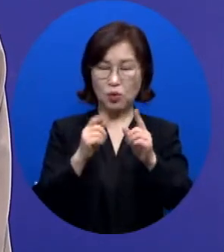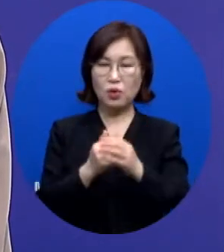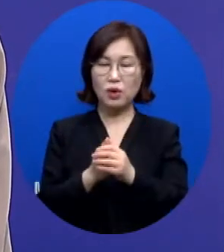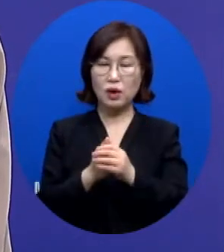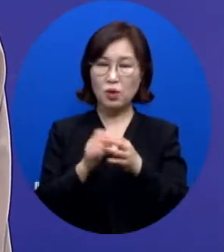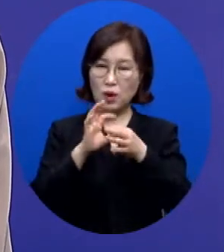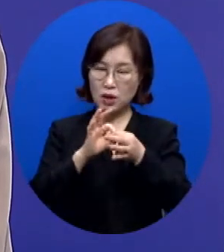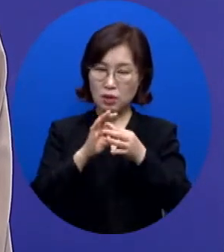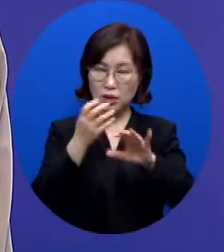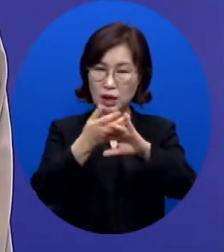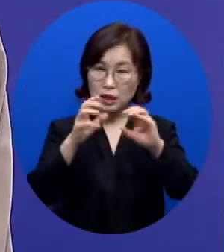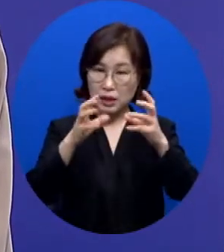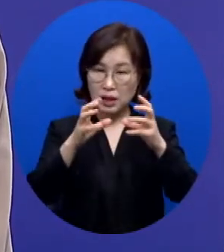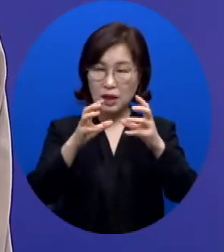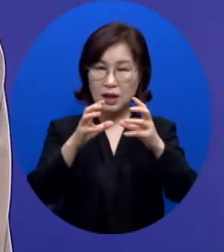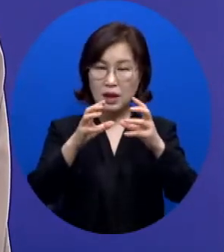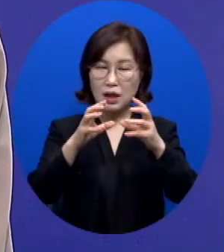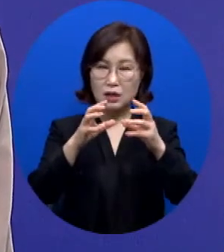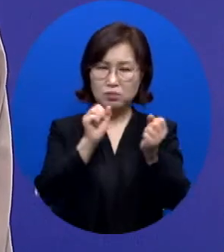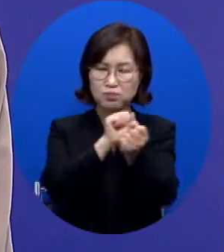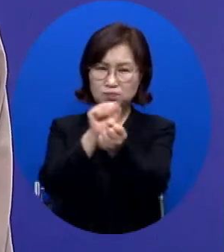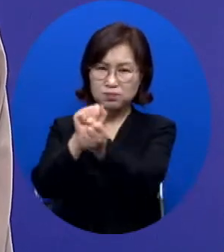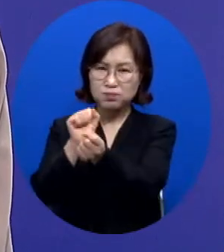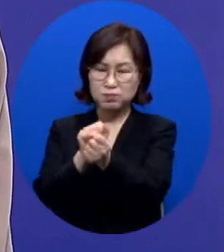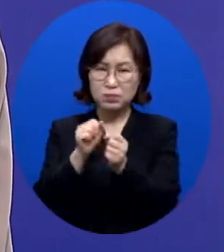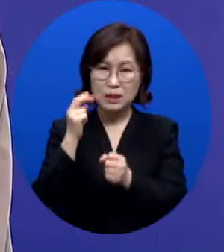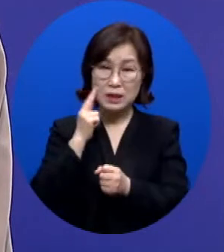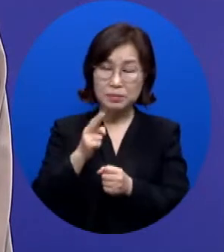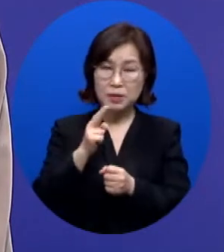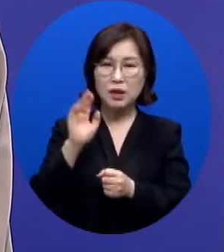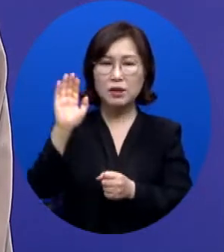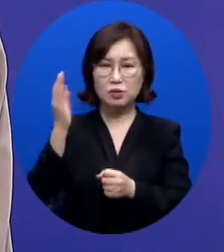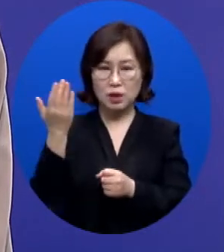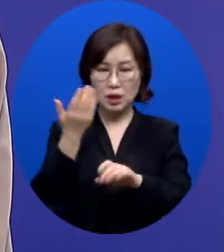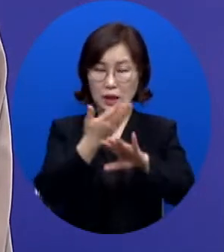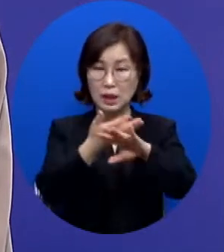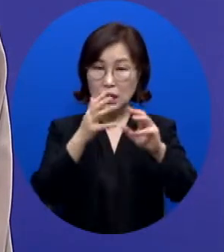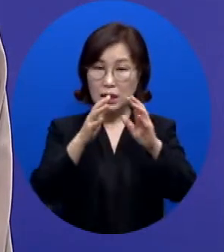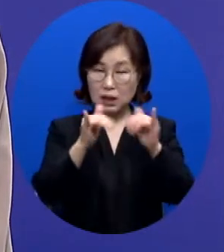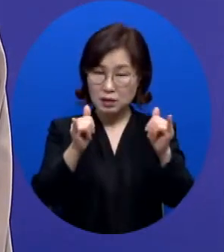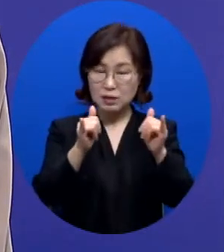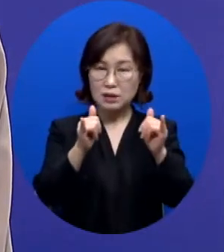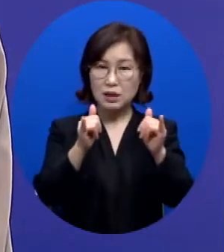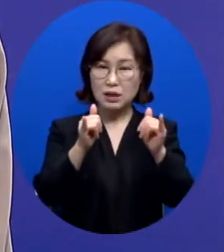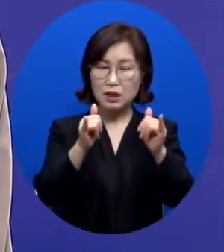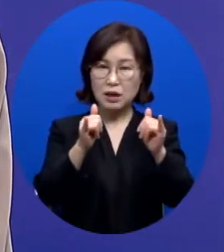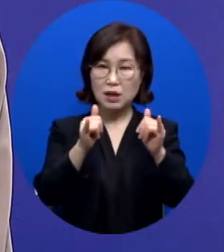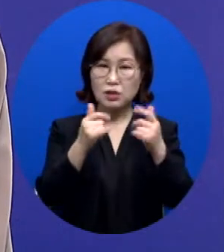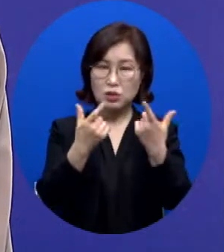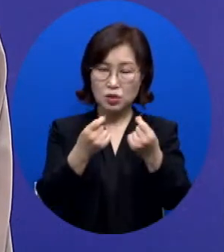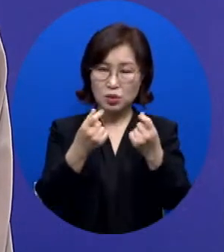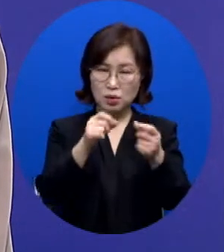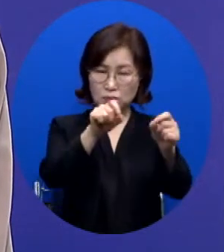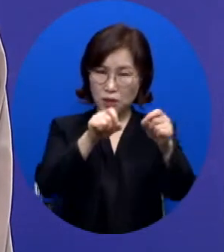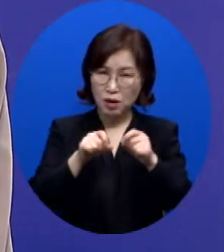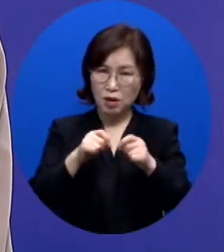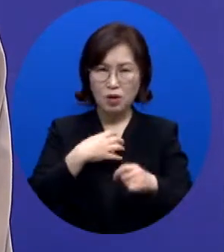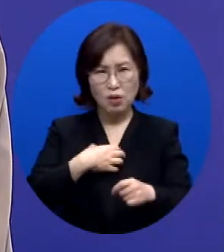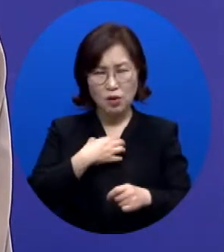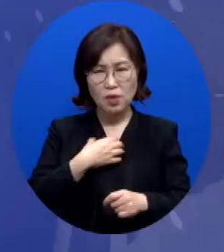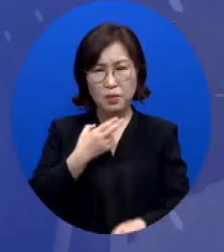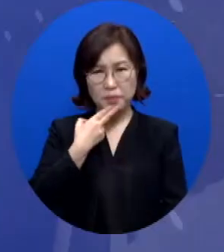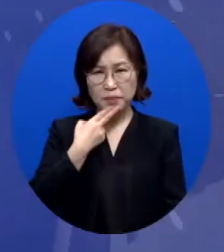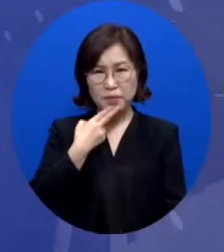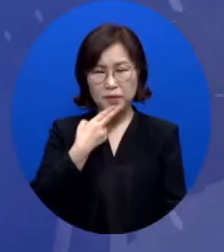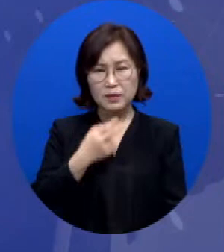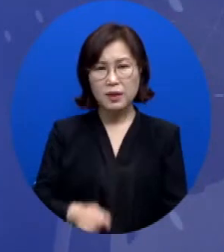같은 경우에도 확진자가 좀 급증하는 그런 모습을 보였는데 이렇게 외국의 사례처럼 확진자가 급격히 나올 좀 가능성도 좀 보이지 않습니까? 어떻습니까? 네,